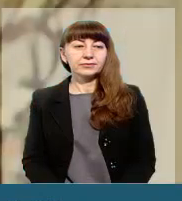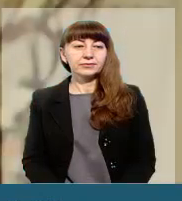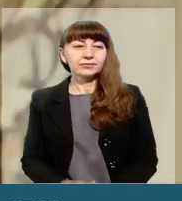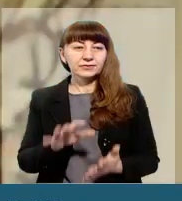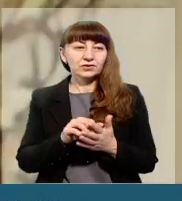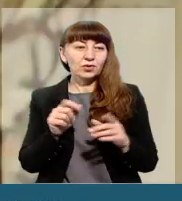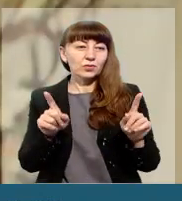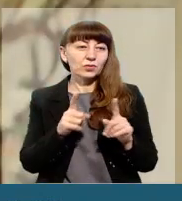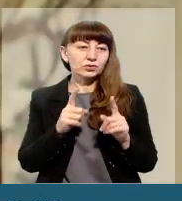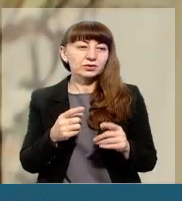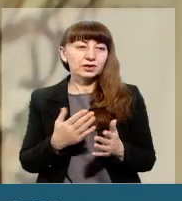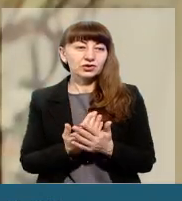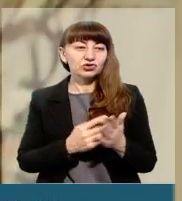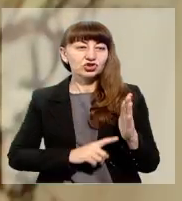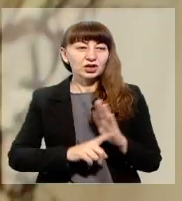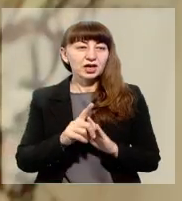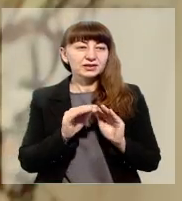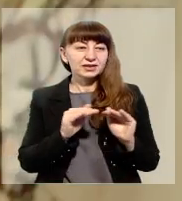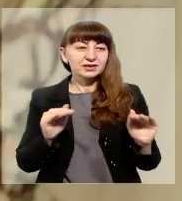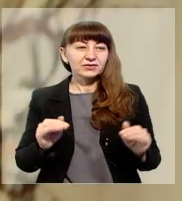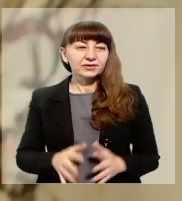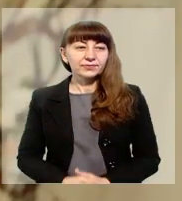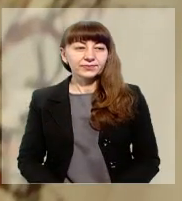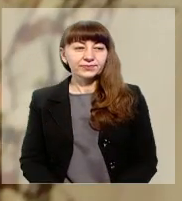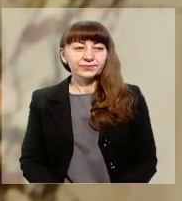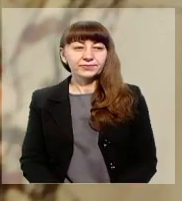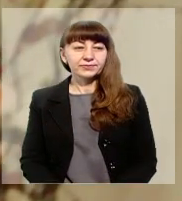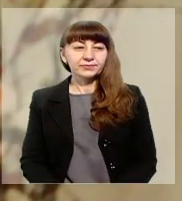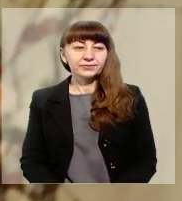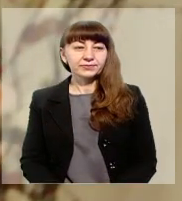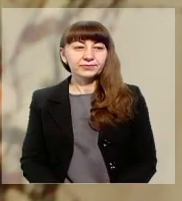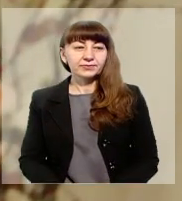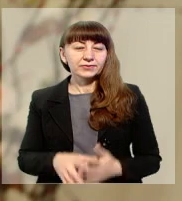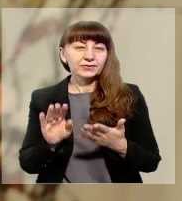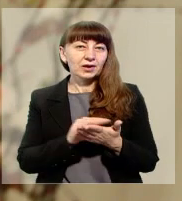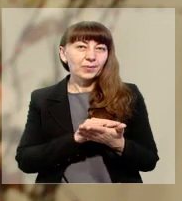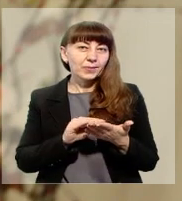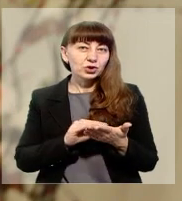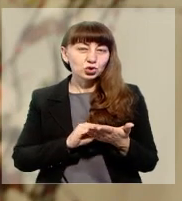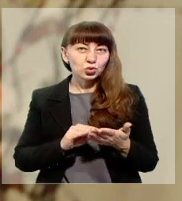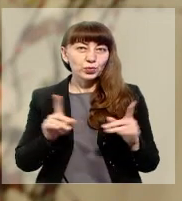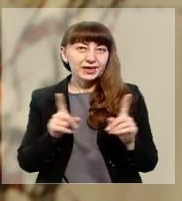Занимаюсь музыкой уже, считаю, с детства почти всю жизнь. Песни свои пишу, выпускаю.